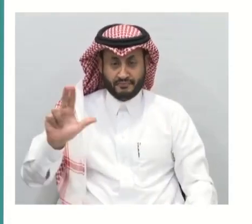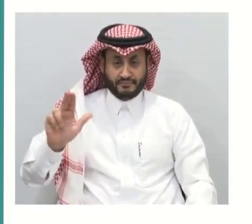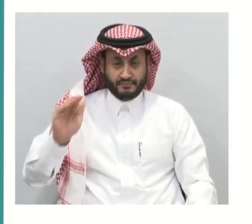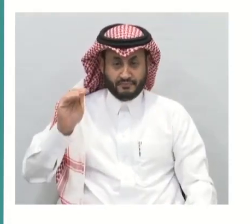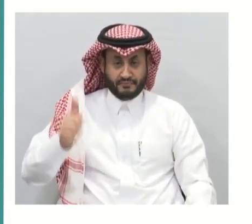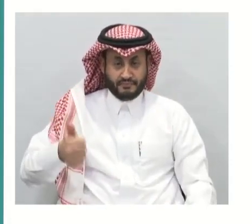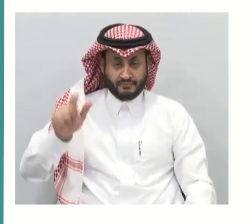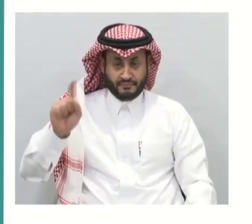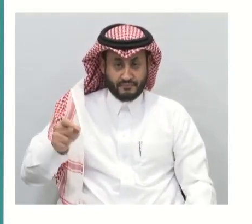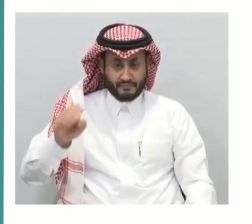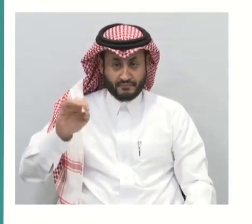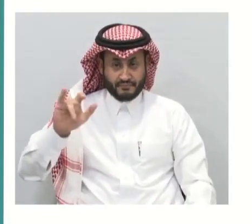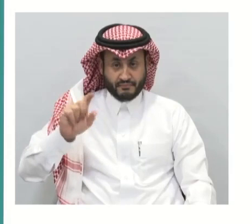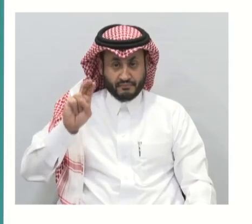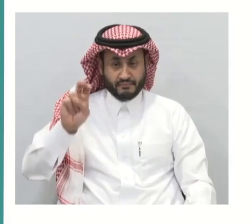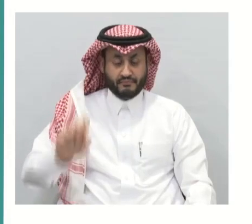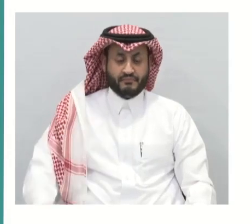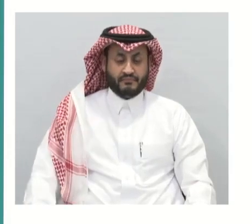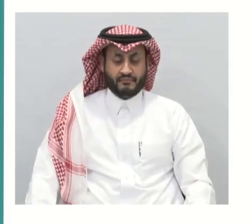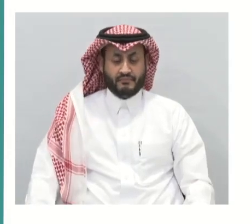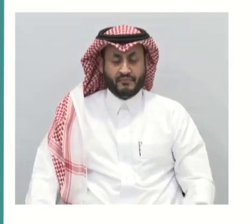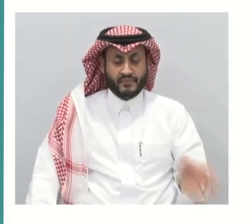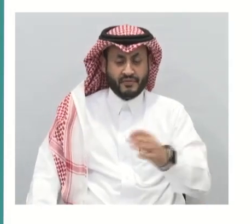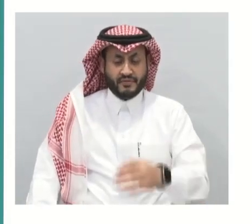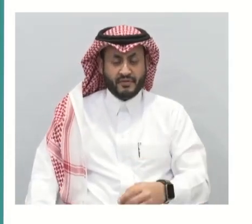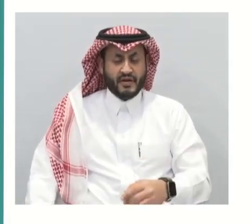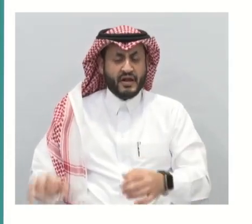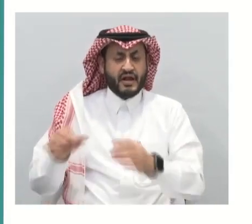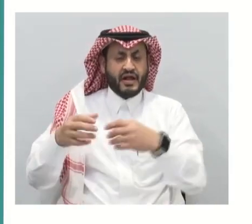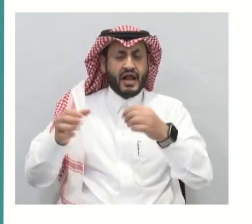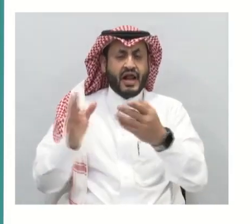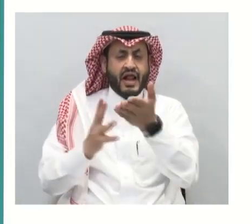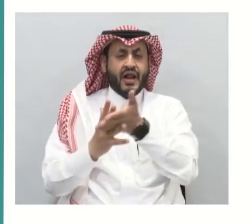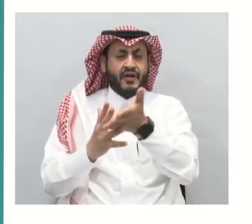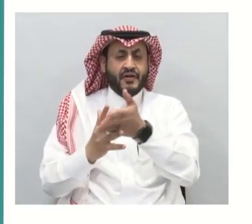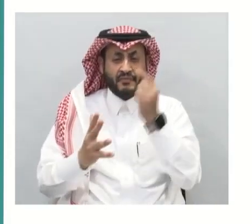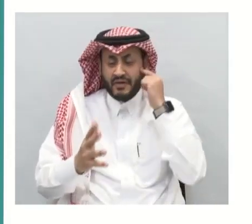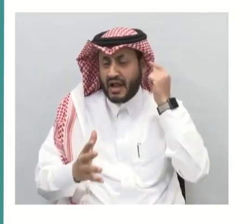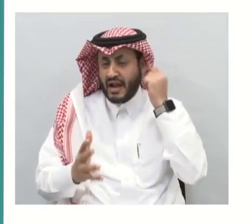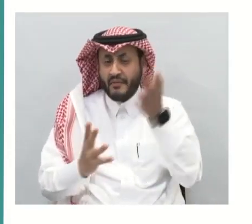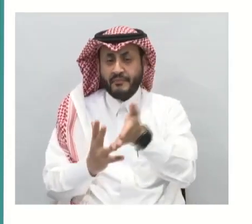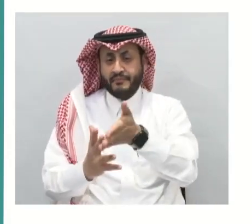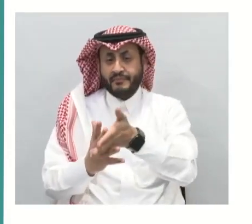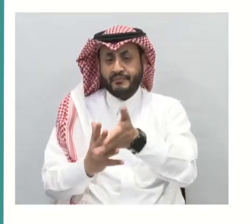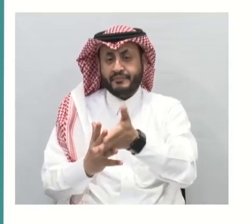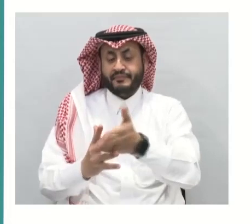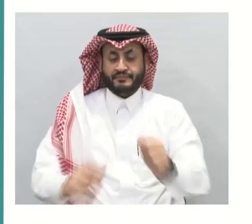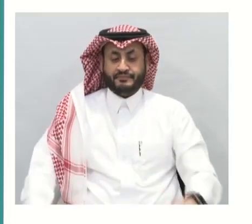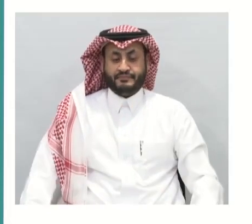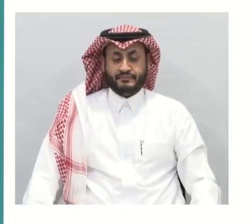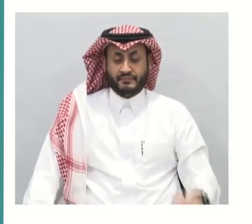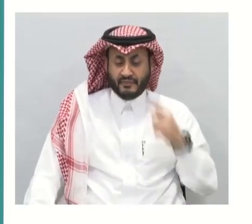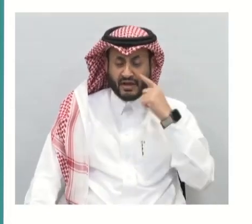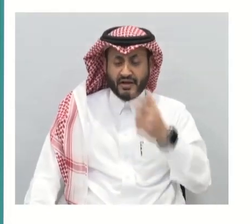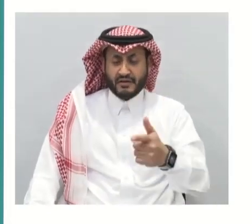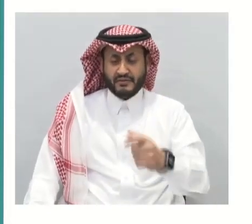الاذن والقناه السمعيه بعد ذلك الاذن الوسطى هذه الاذن الوسطى تتكون من